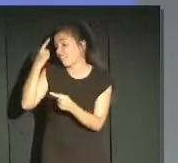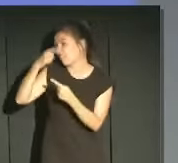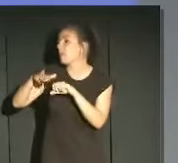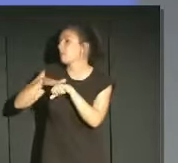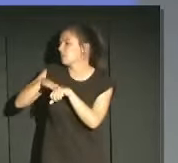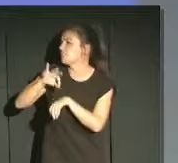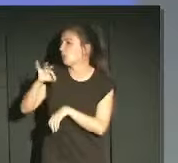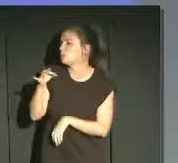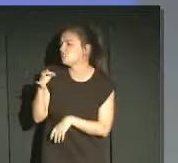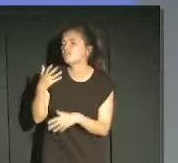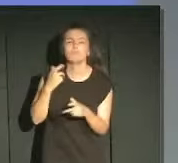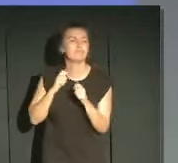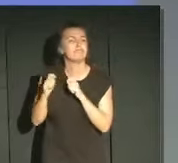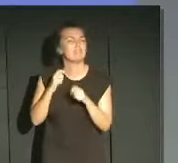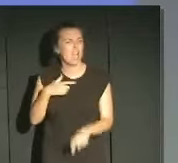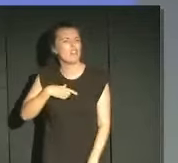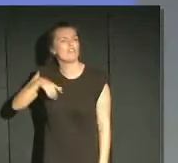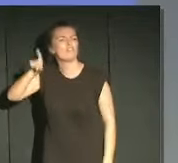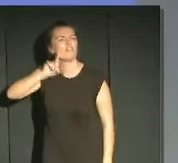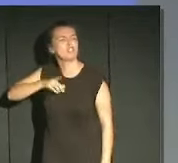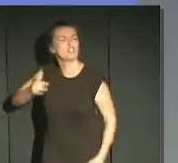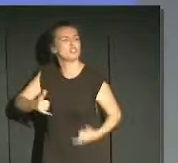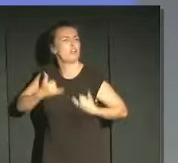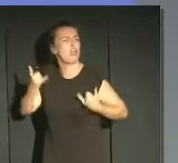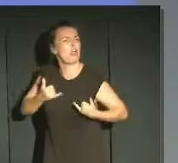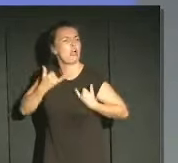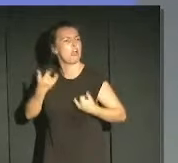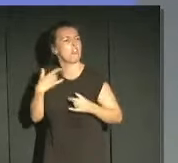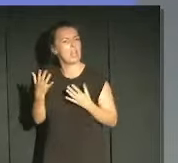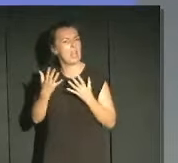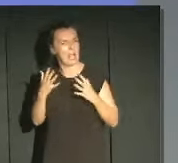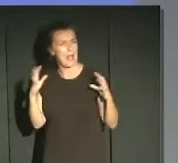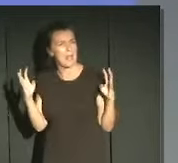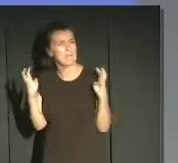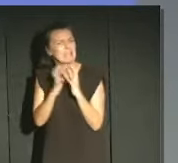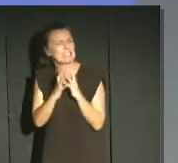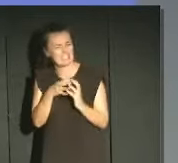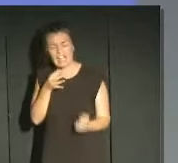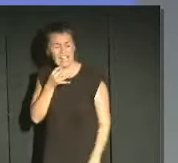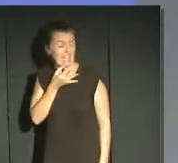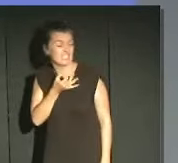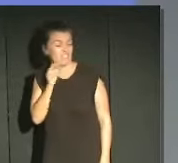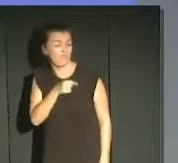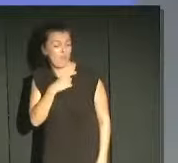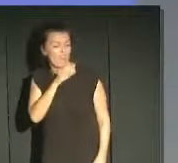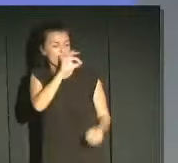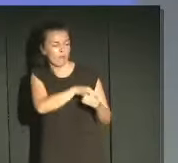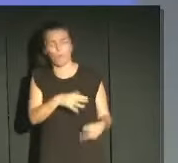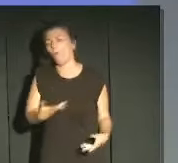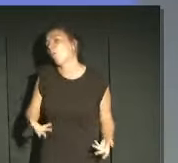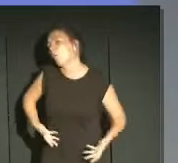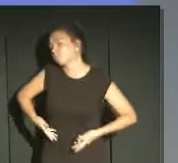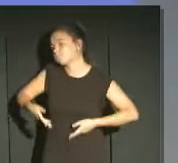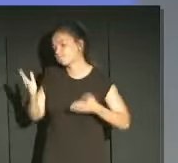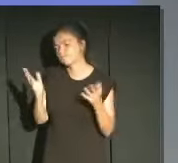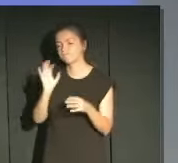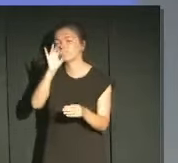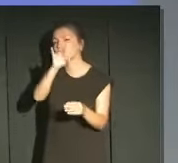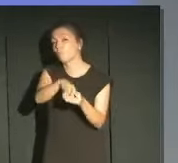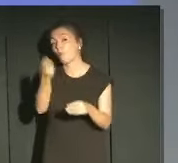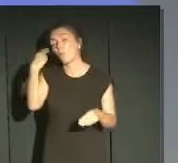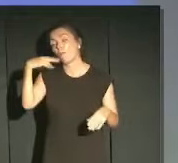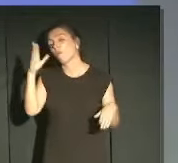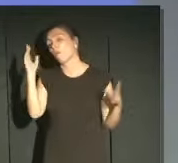j'ai vu la la la petite jeune la manombri en meeting elle nous dit qu'il faut aller voter ah on s'en fout de ces élections européennes c'est